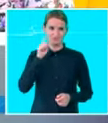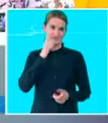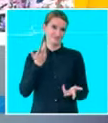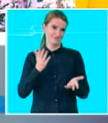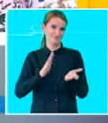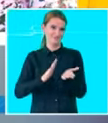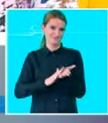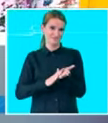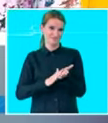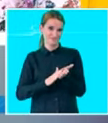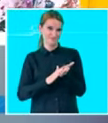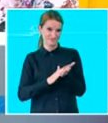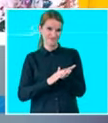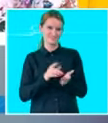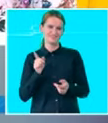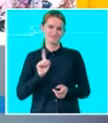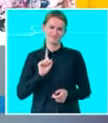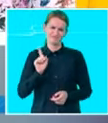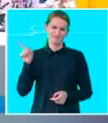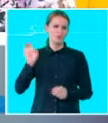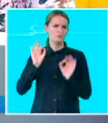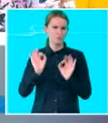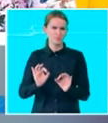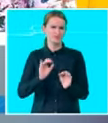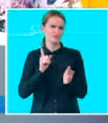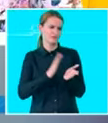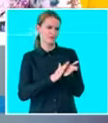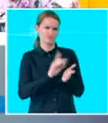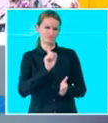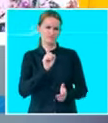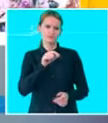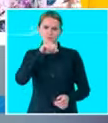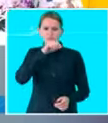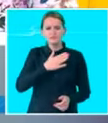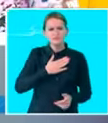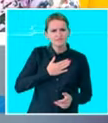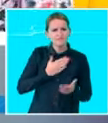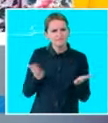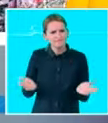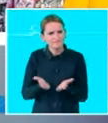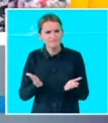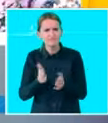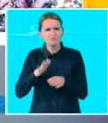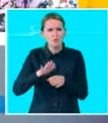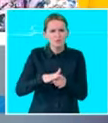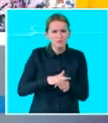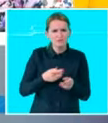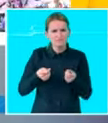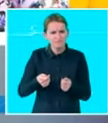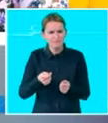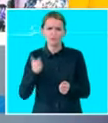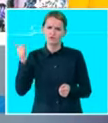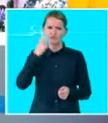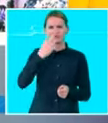дете. Той винаги ме съжаляваше, защото първо предвиждаше всички рискове и всички негативни страни от моя